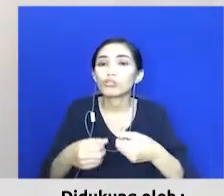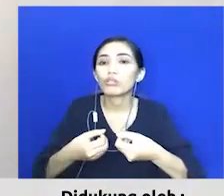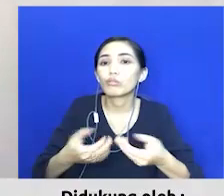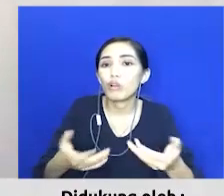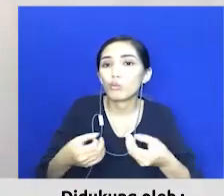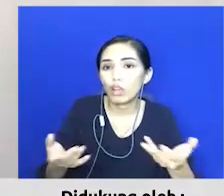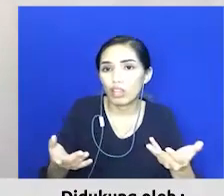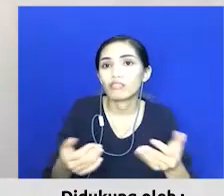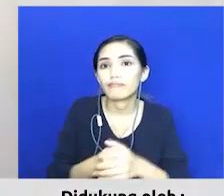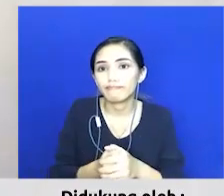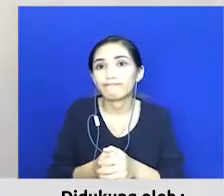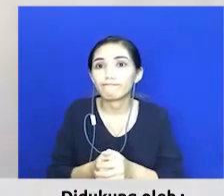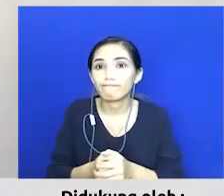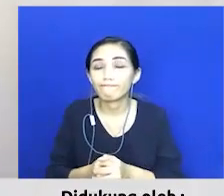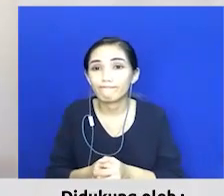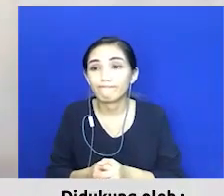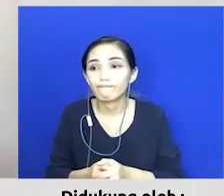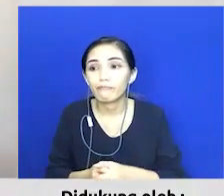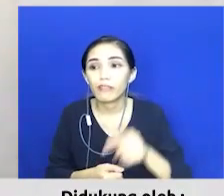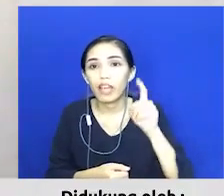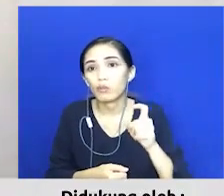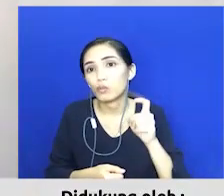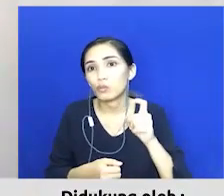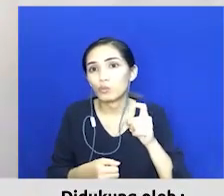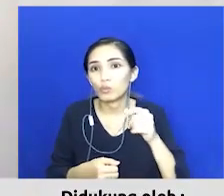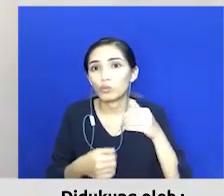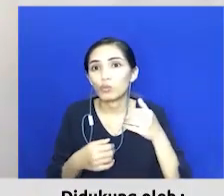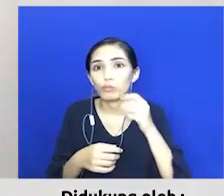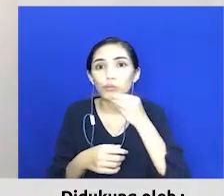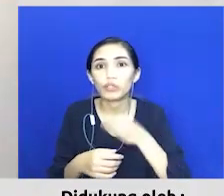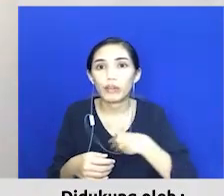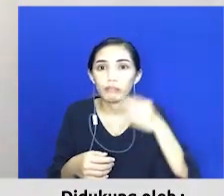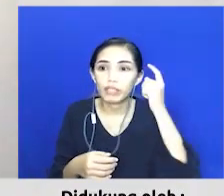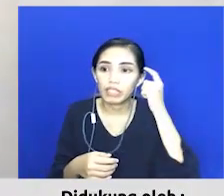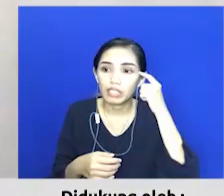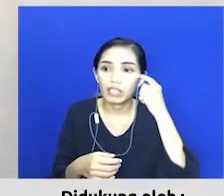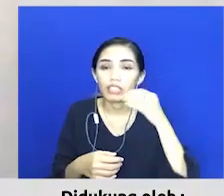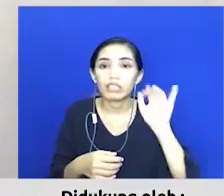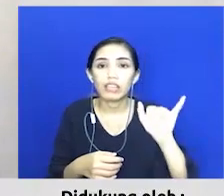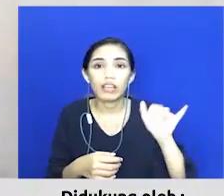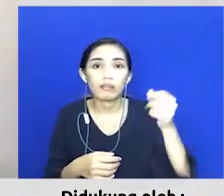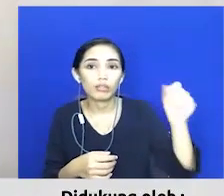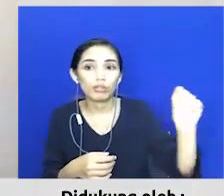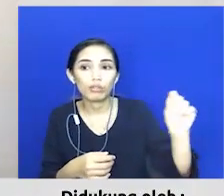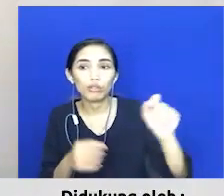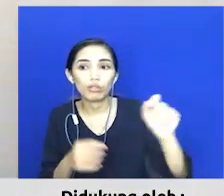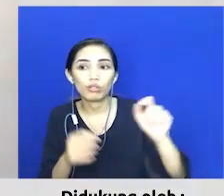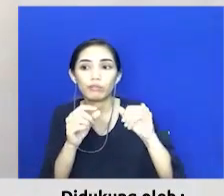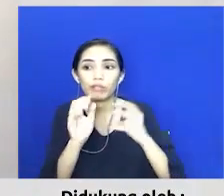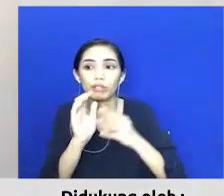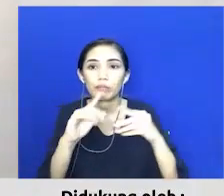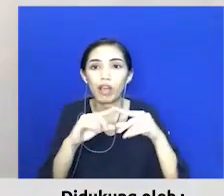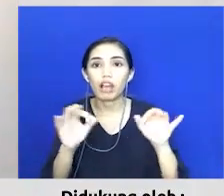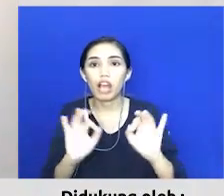lihat. Ya, harus mau punya pikiran atau bener banget dan yang Mbak Prima bilang tadi gitu ya, nggak ada,